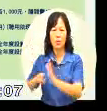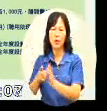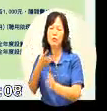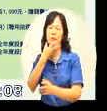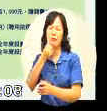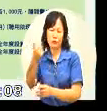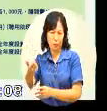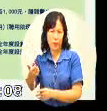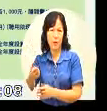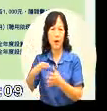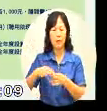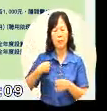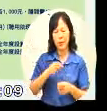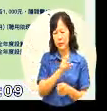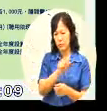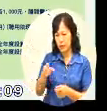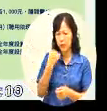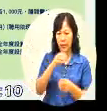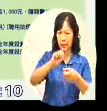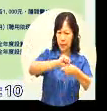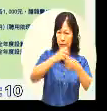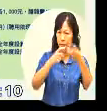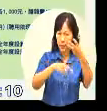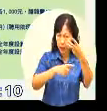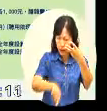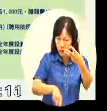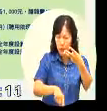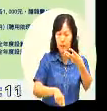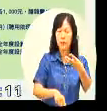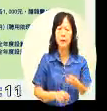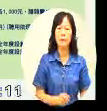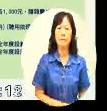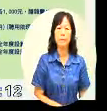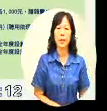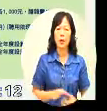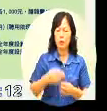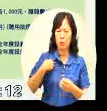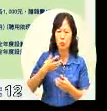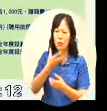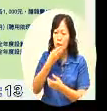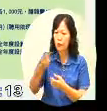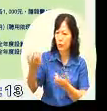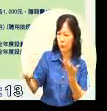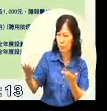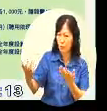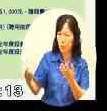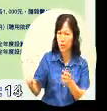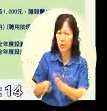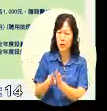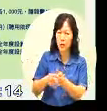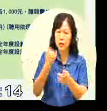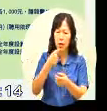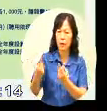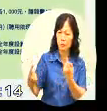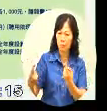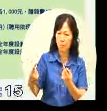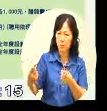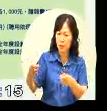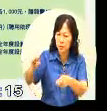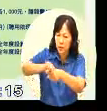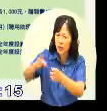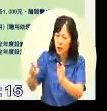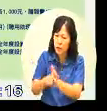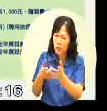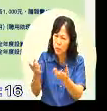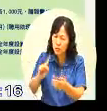好啊。我们只比他多3个议员，所以我们呢，如果跟他福利待遇一样好，只能多多少？